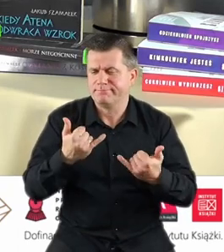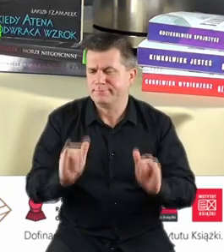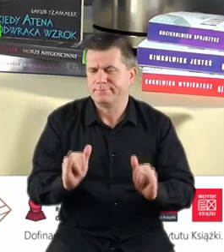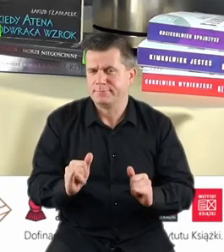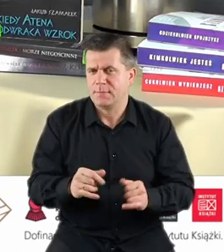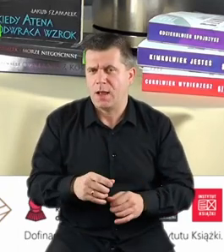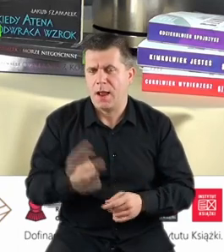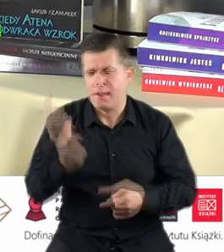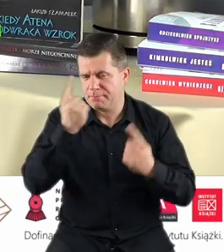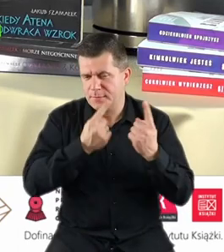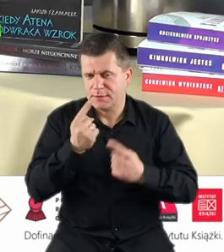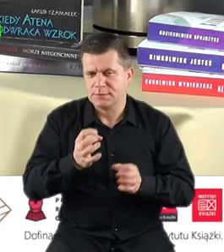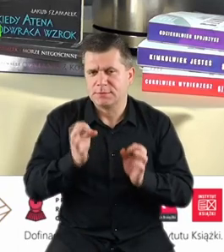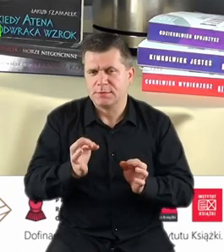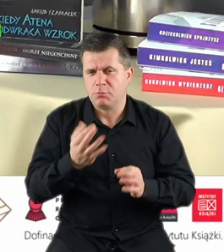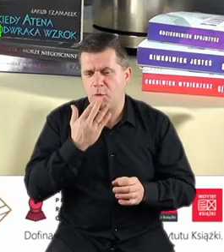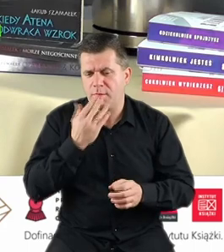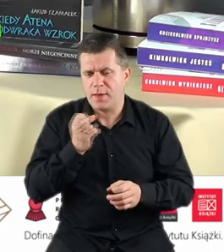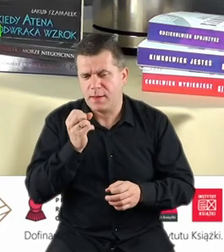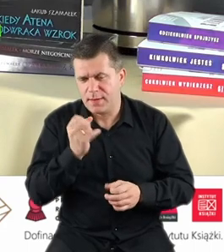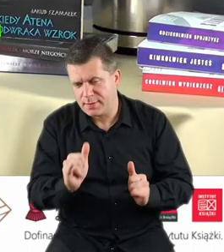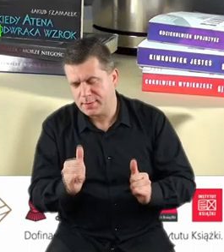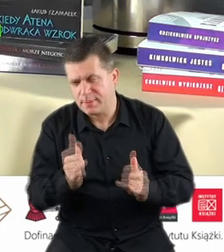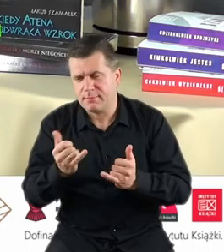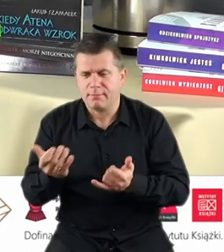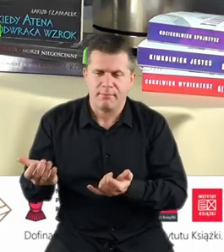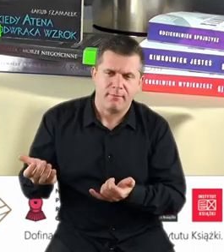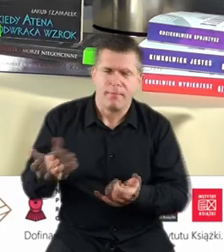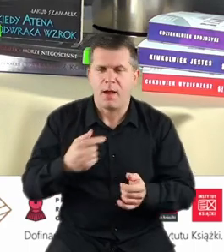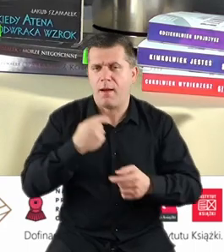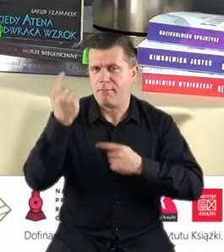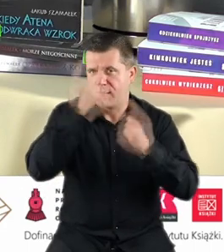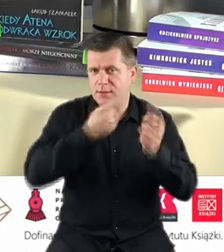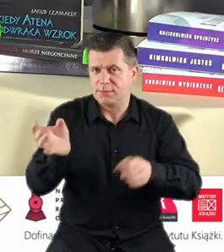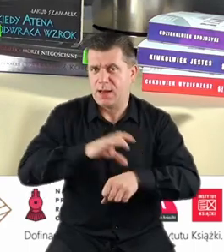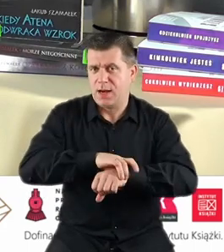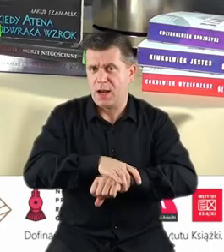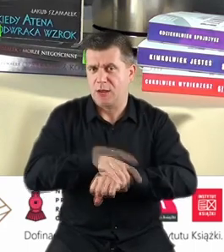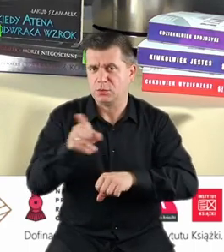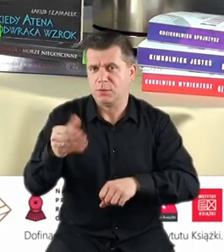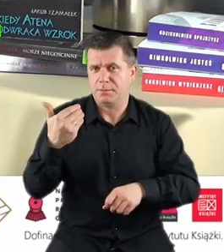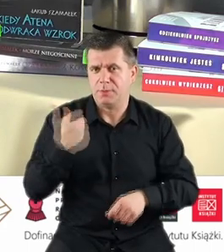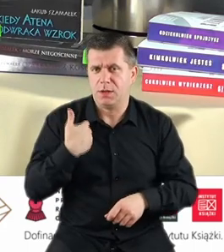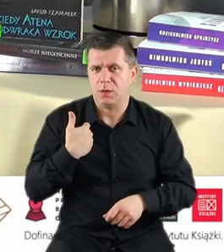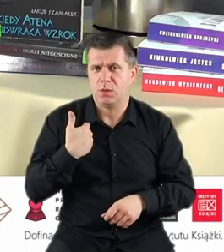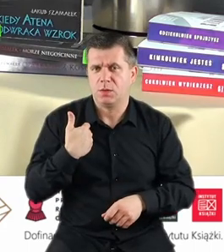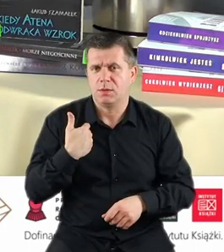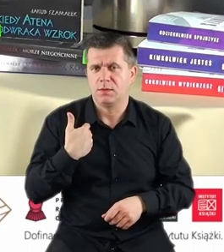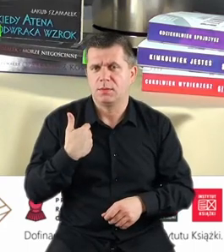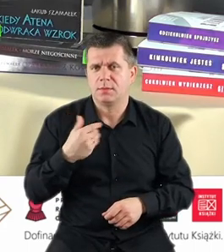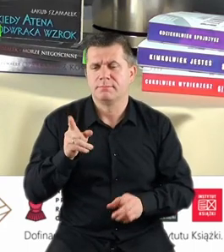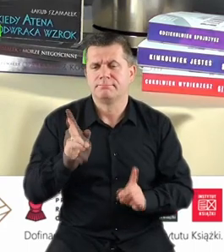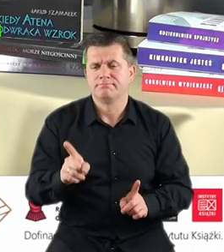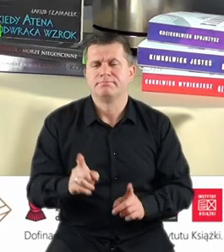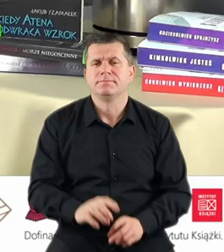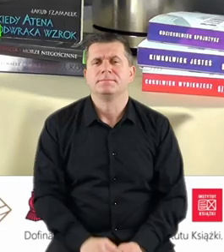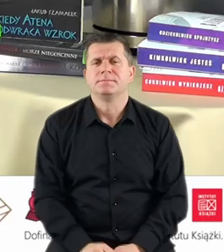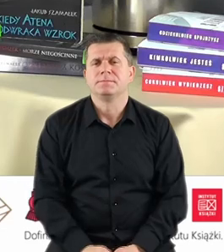czasami wmawia, bo wydaje mi się, że w Grecji to był też element tego,